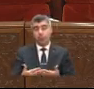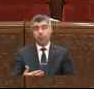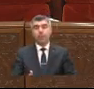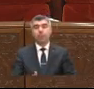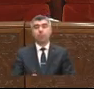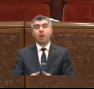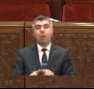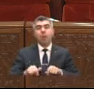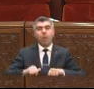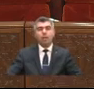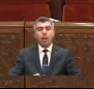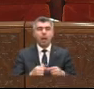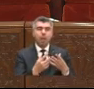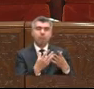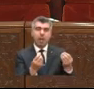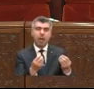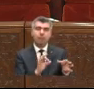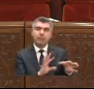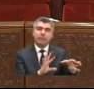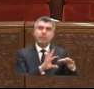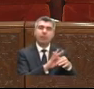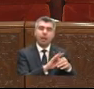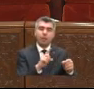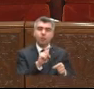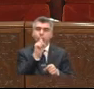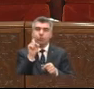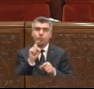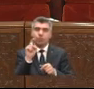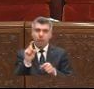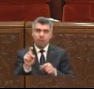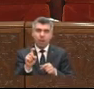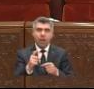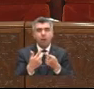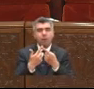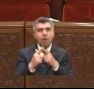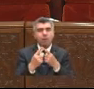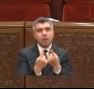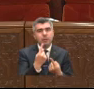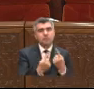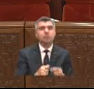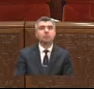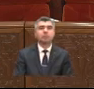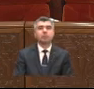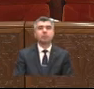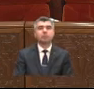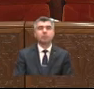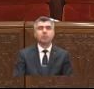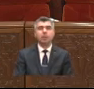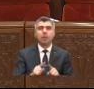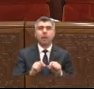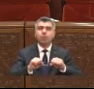عندها العديد من اتفاقيات الشراكة مع الجامعات المحلية والجامعات الترابية والجامعات الإقليمية والمجالس